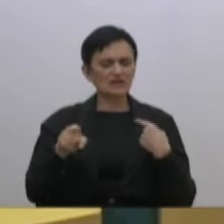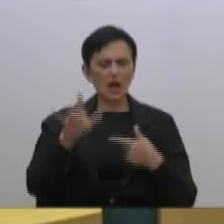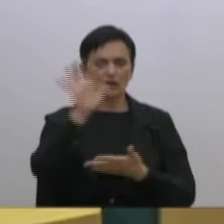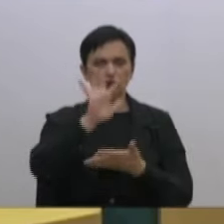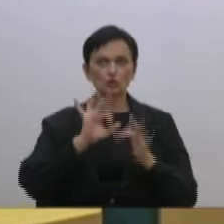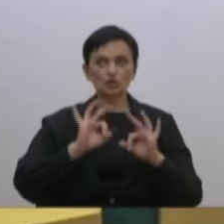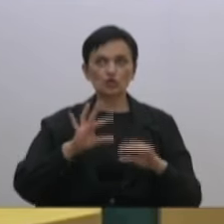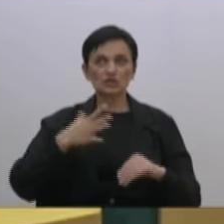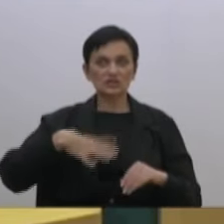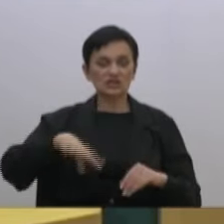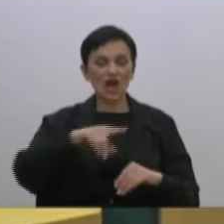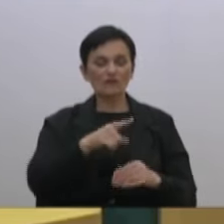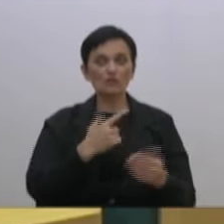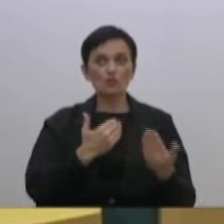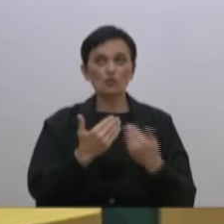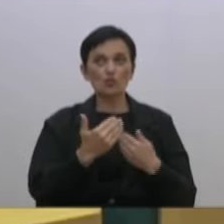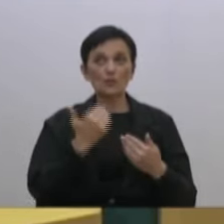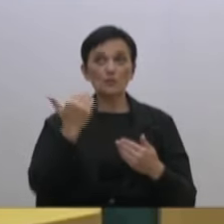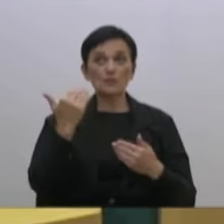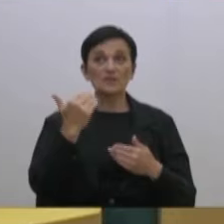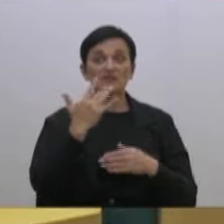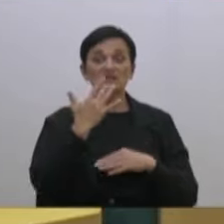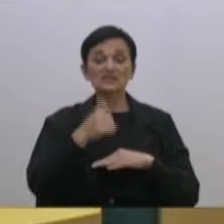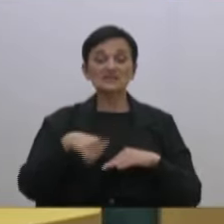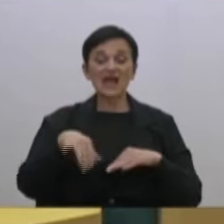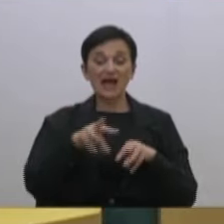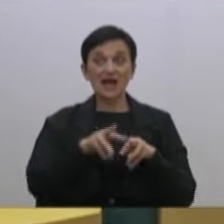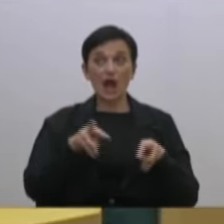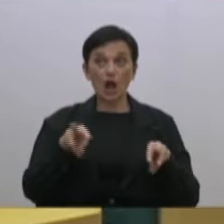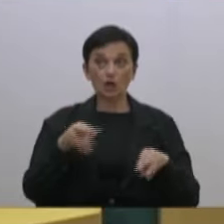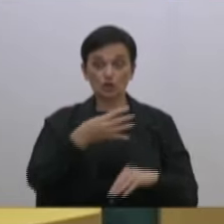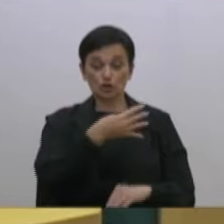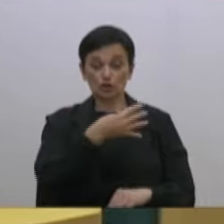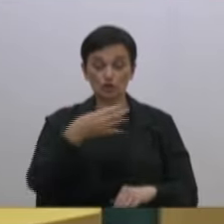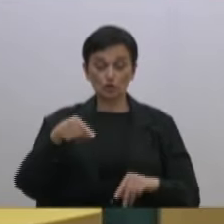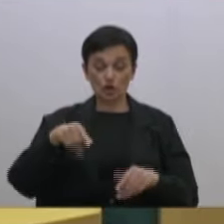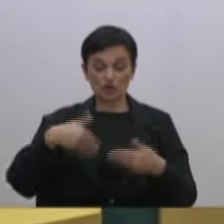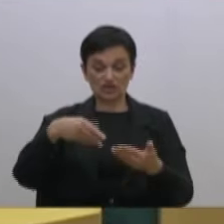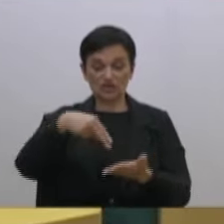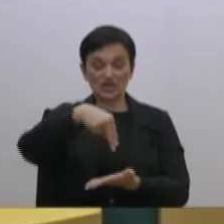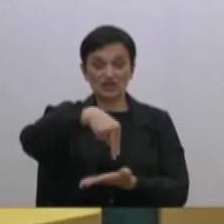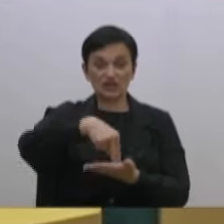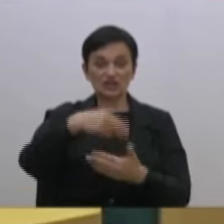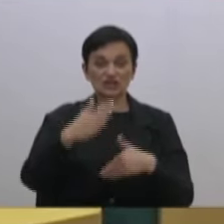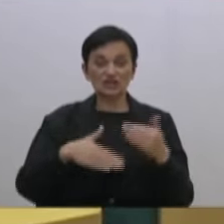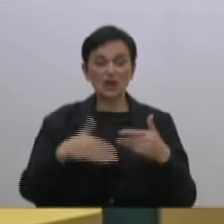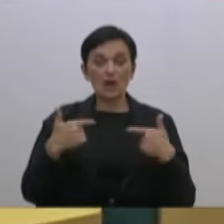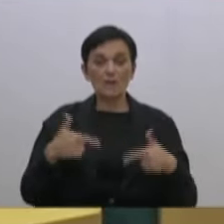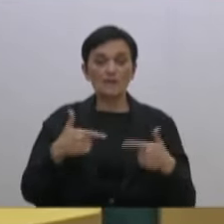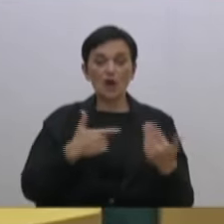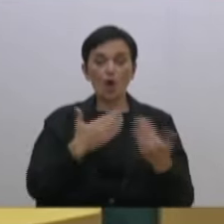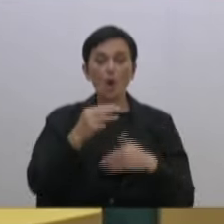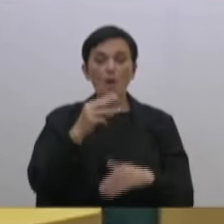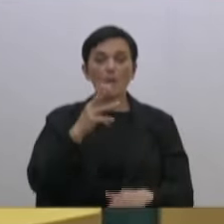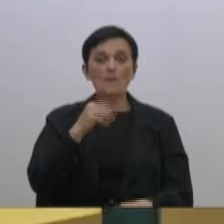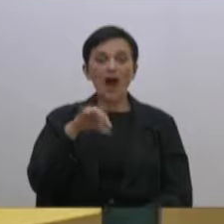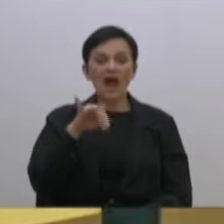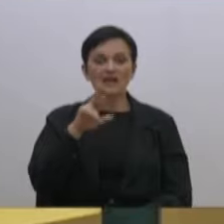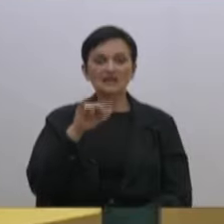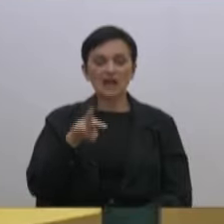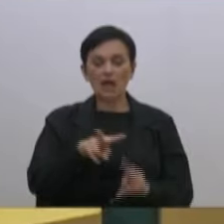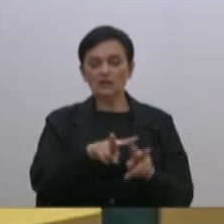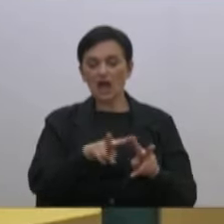აკეთებს საქართველოს მიმართ. მისი საგარეო საქმეთა მინისტრი აი აქ ამ შენობის წინ იდგა და პრაქტიკულად მოუწოდებდა მაიდნის მოწყობისკენ